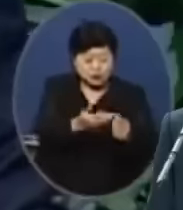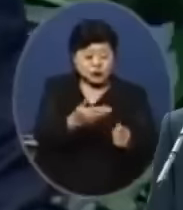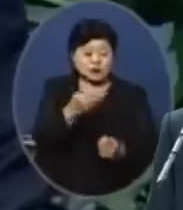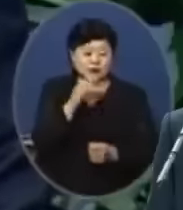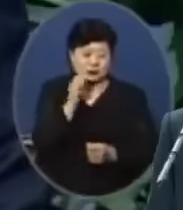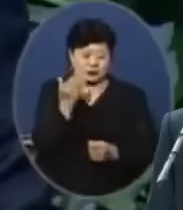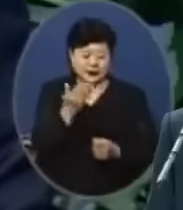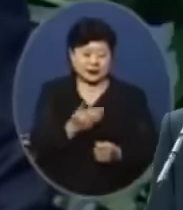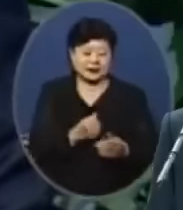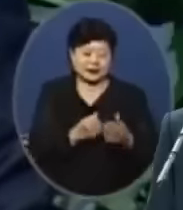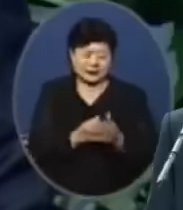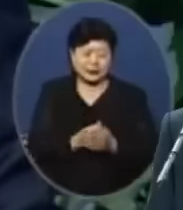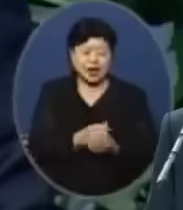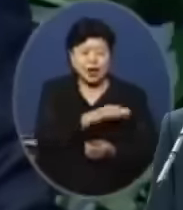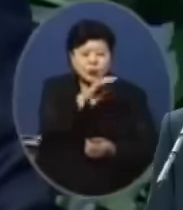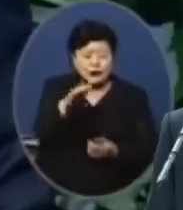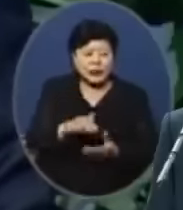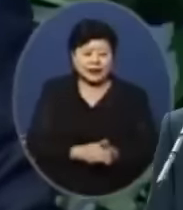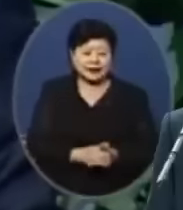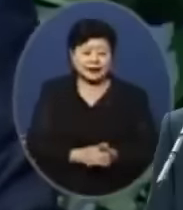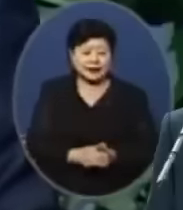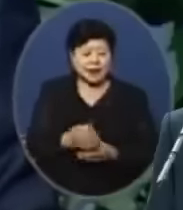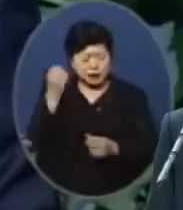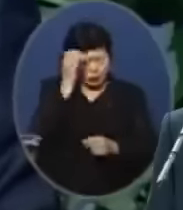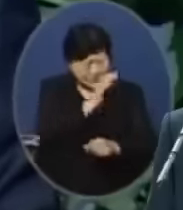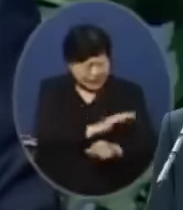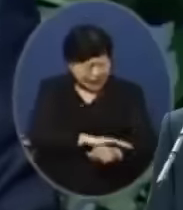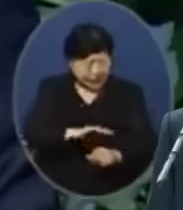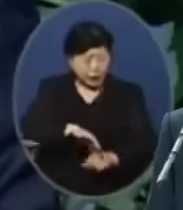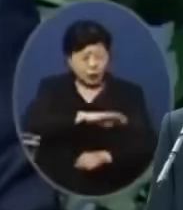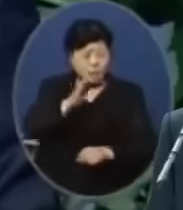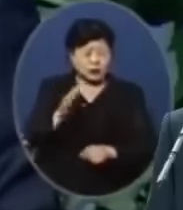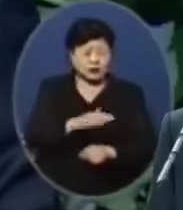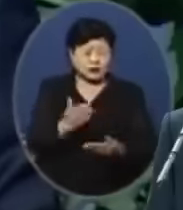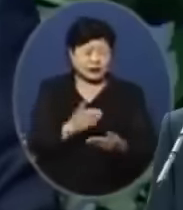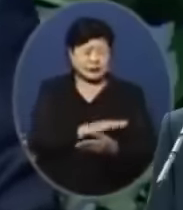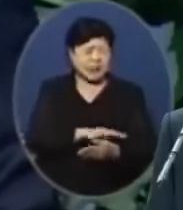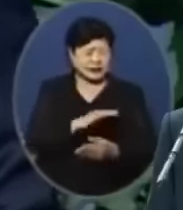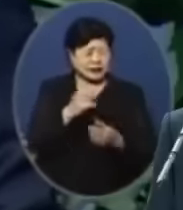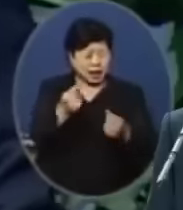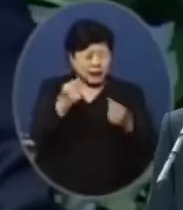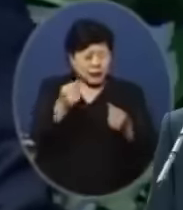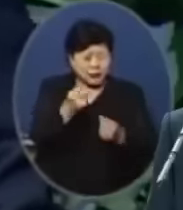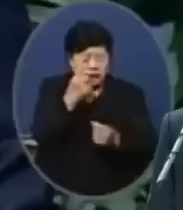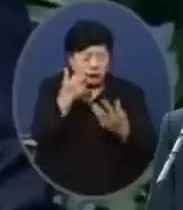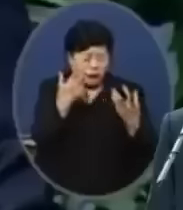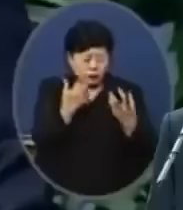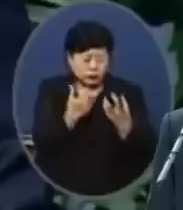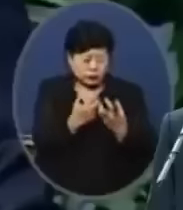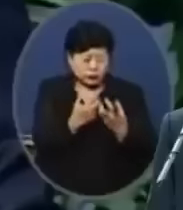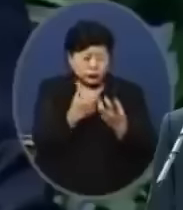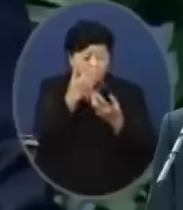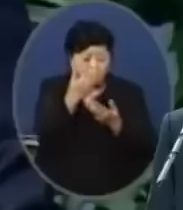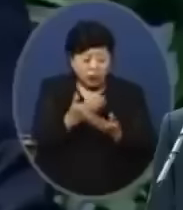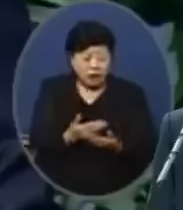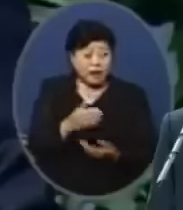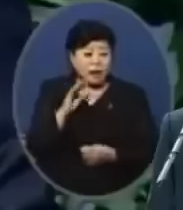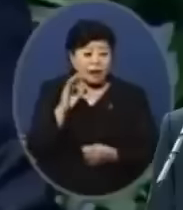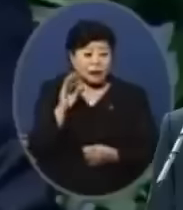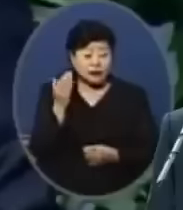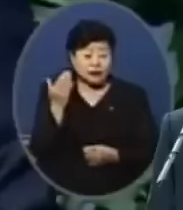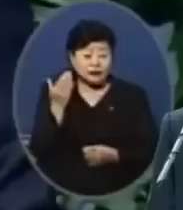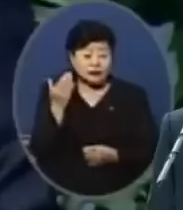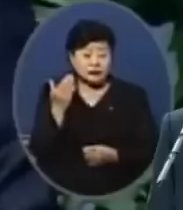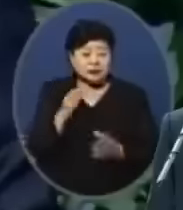것입니다. 그래서 우리가 영혼이 잘됨같이 범사에 잘됨에 강건하고 생명을 얻되 큰 생명을